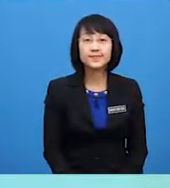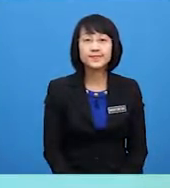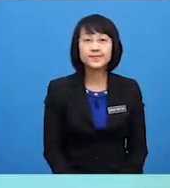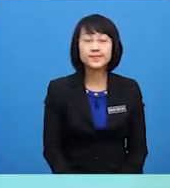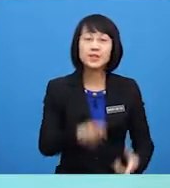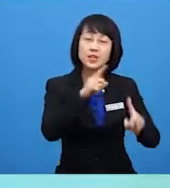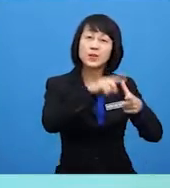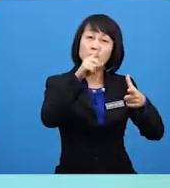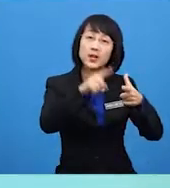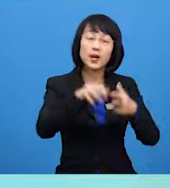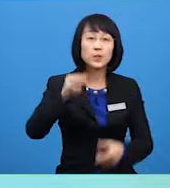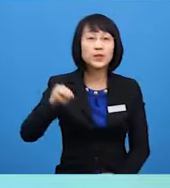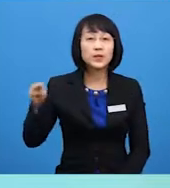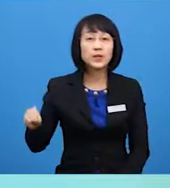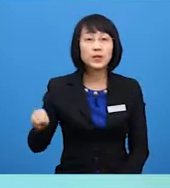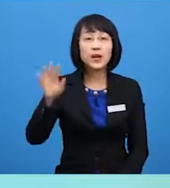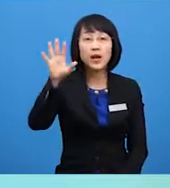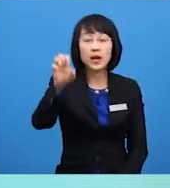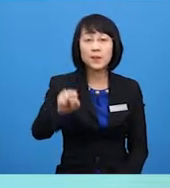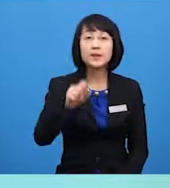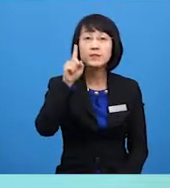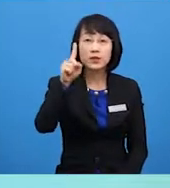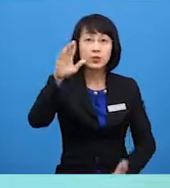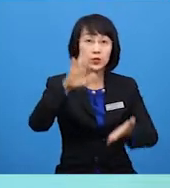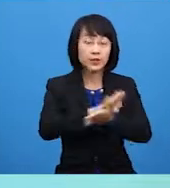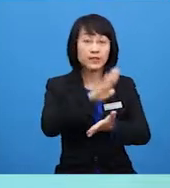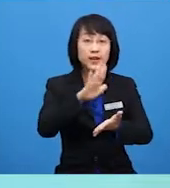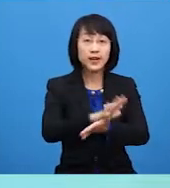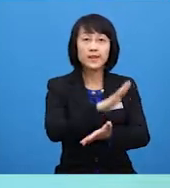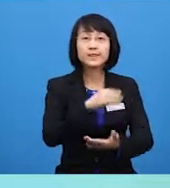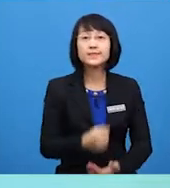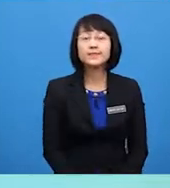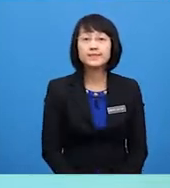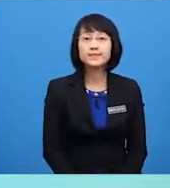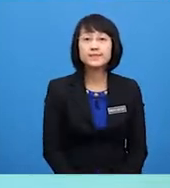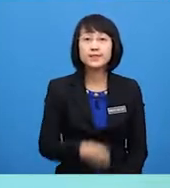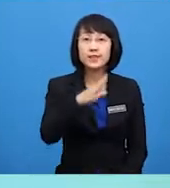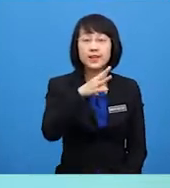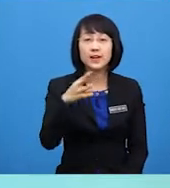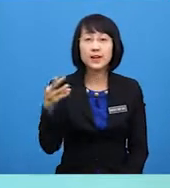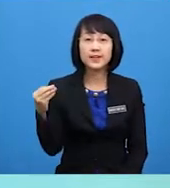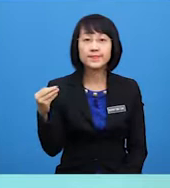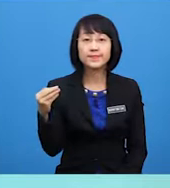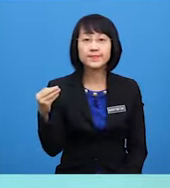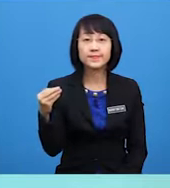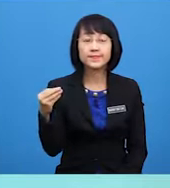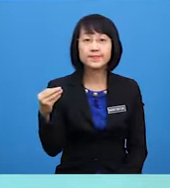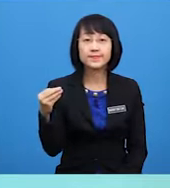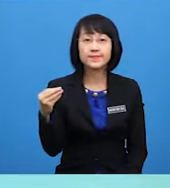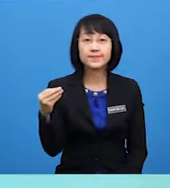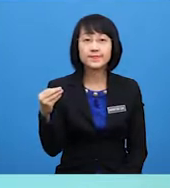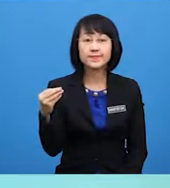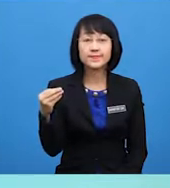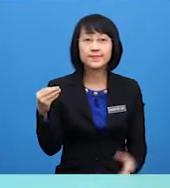Kemudian, murid-murid ambil sekeping kertas dan merenyuk dengan